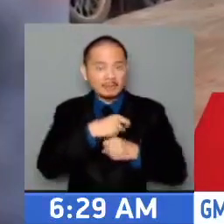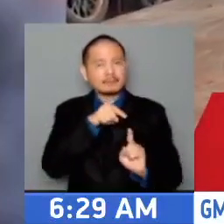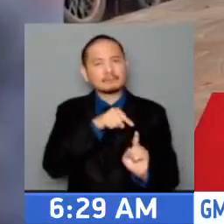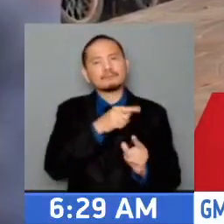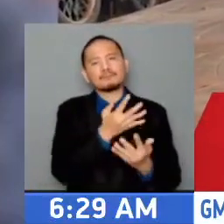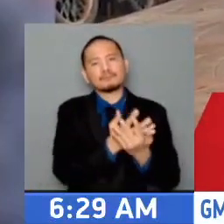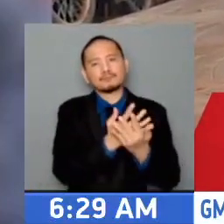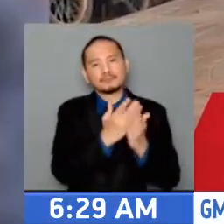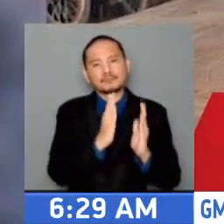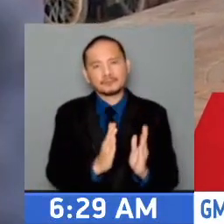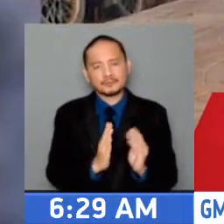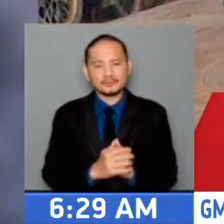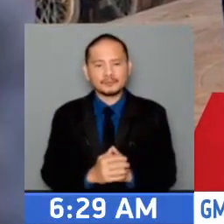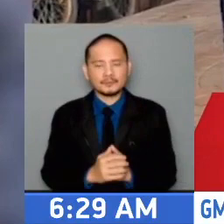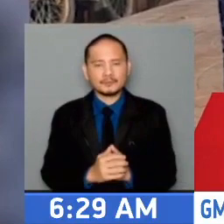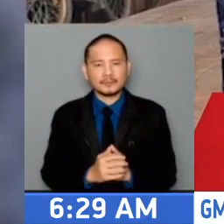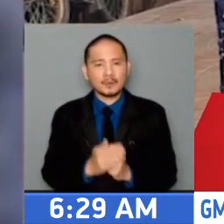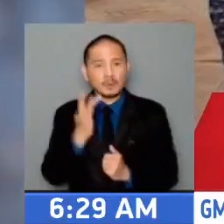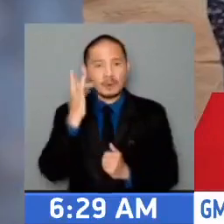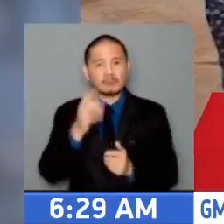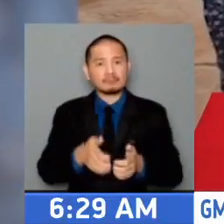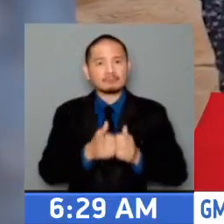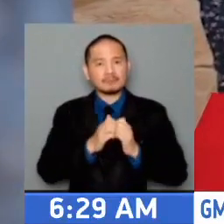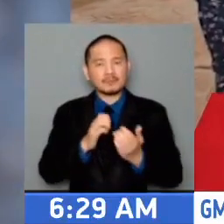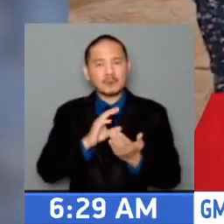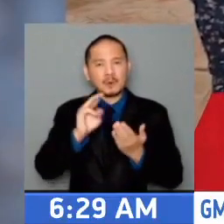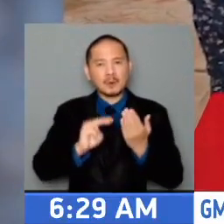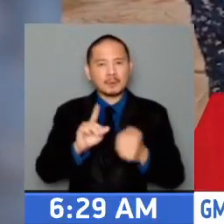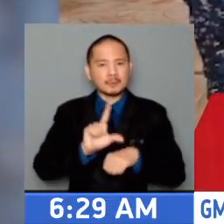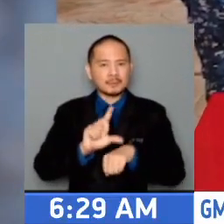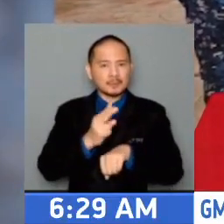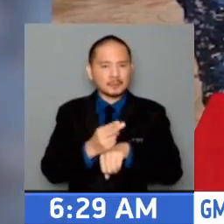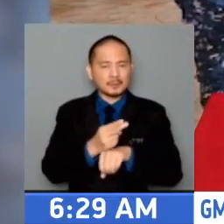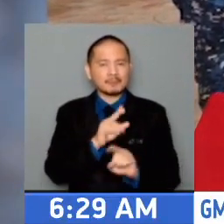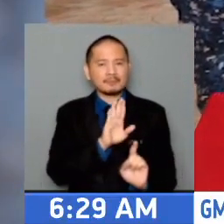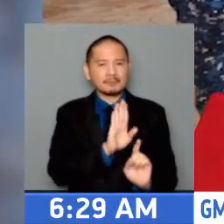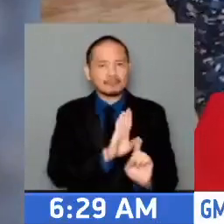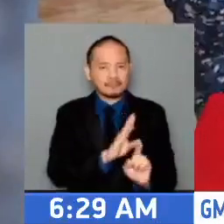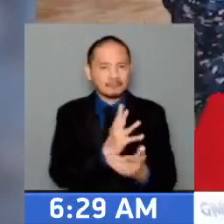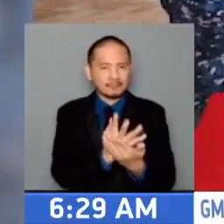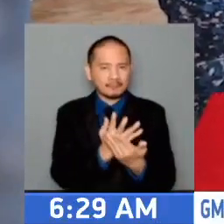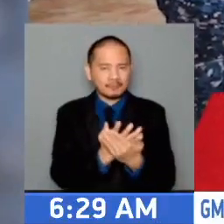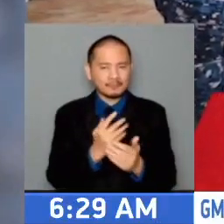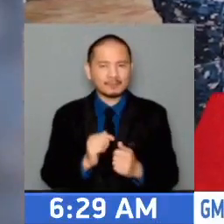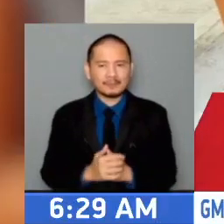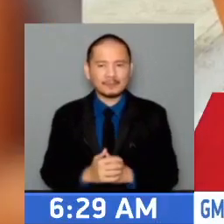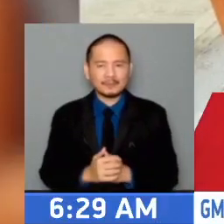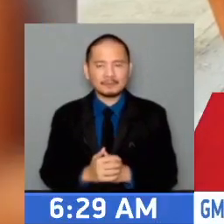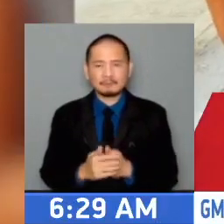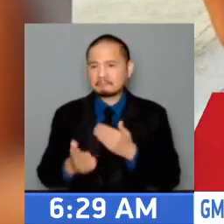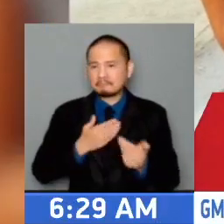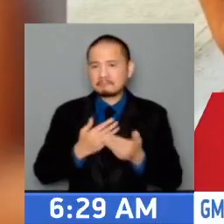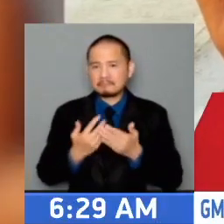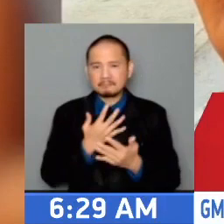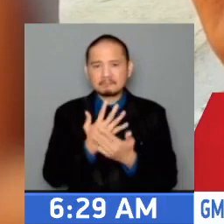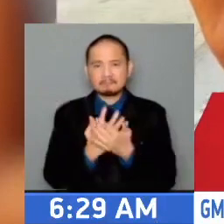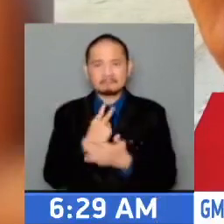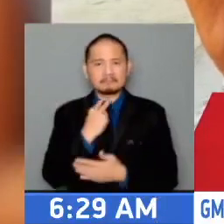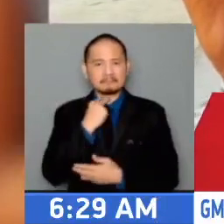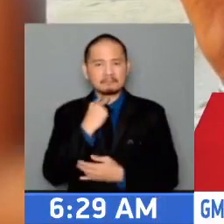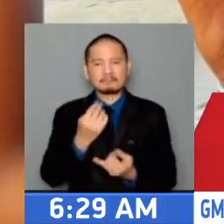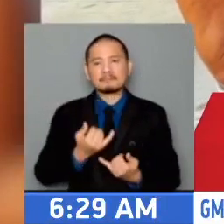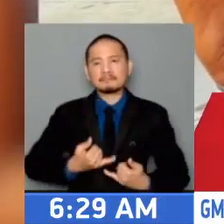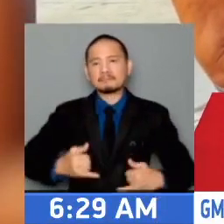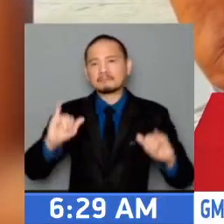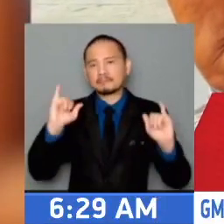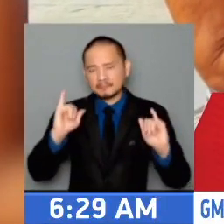Pastry Livelihood Program ng City Jail. Magpapakita raw ito ng kahit sila ay nasa loob ng kulungan ay kaya nilang magbigay ng